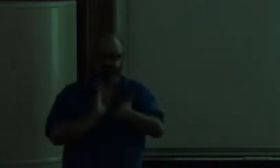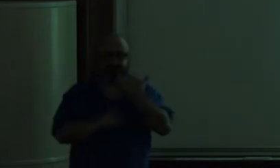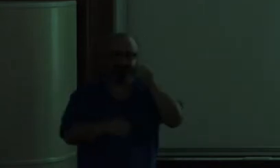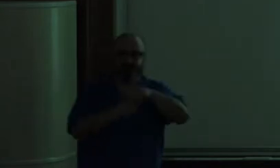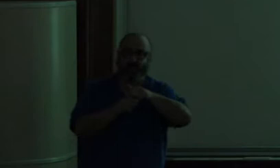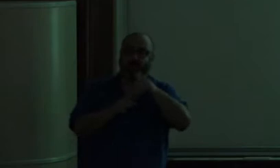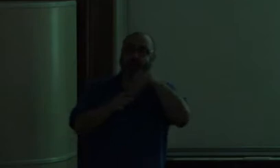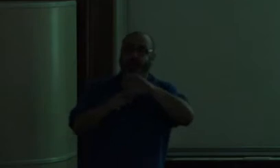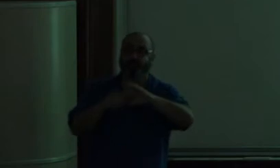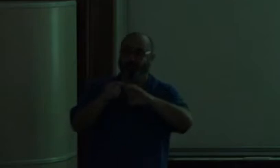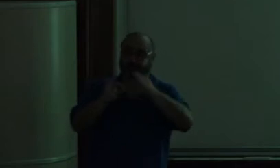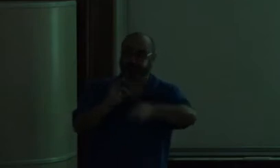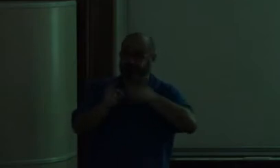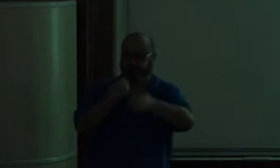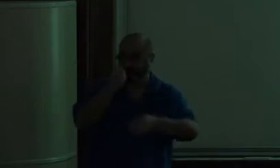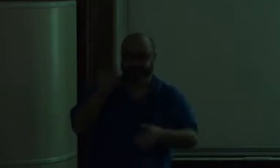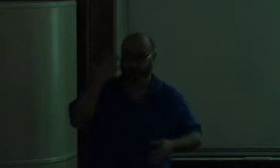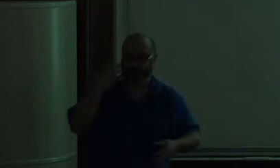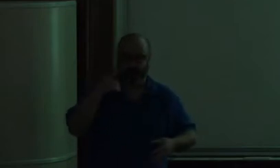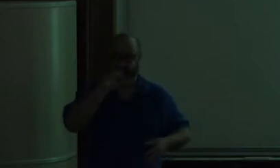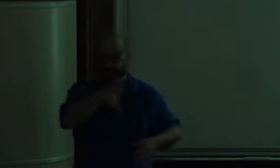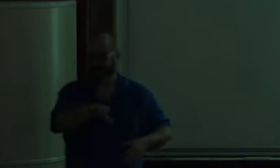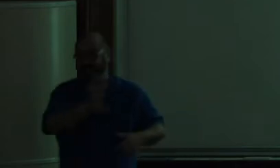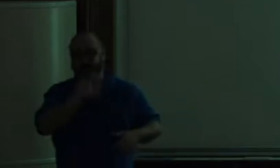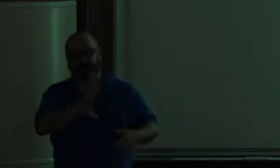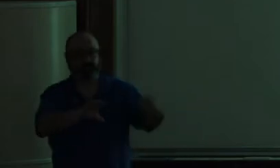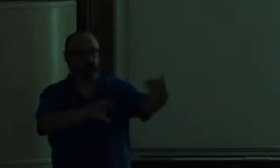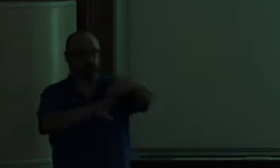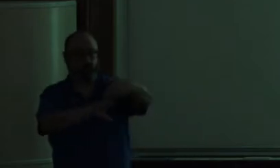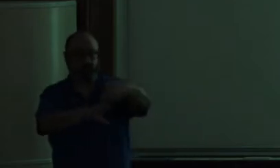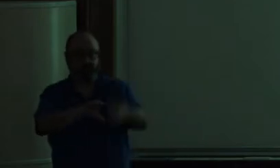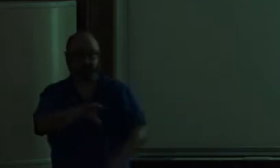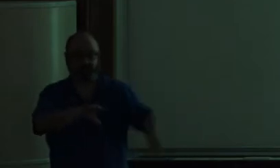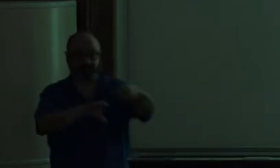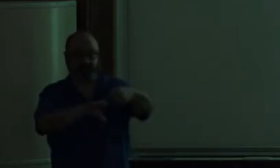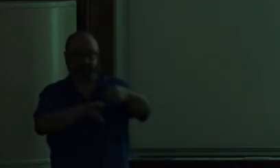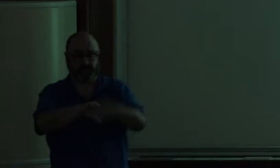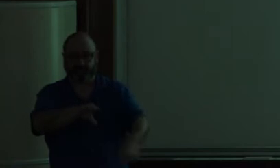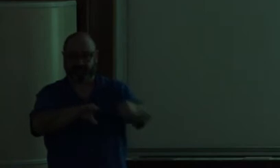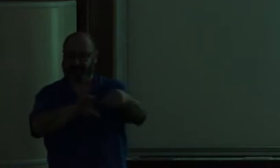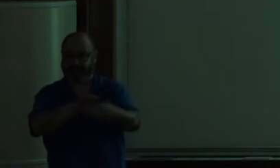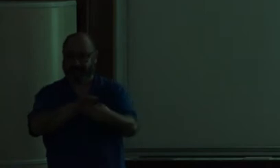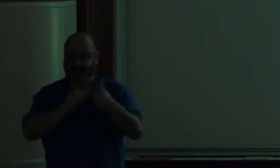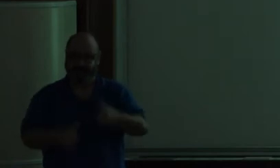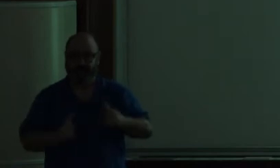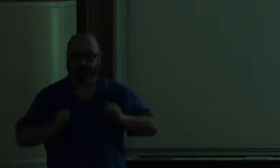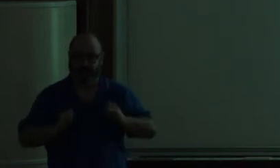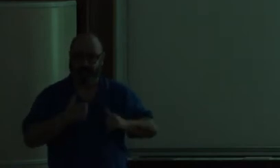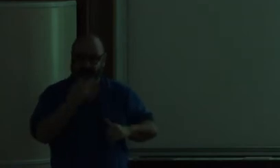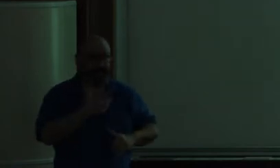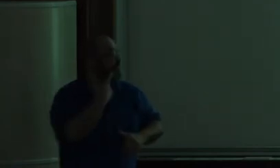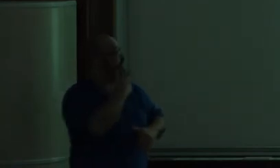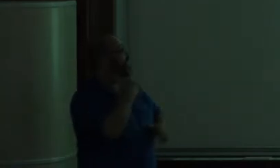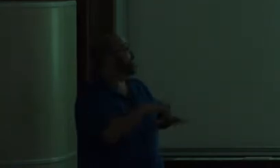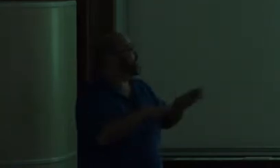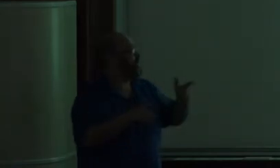de quel est le type de conteneur et comment il fonctionne. Vous savez que vous pouvez lui demander le prochain élément. Et ça, bah, c'est sympa. Et c'est tellement sympa que tous les